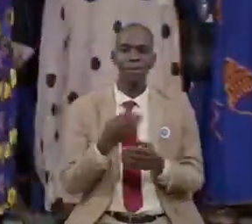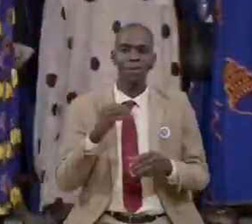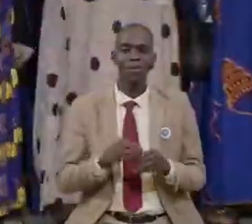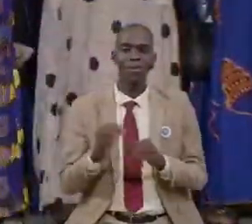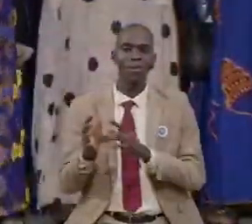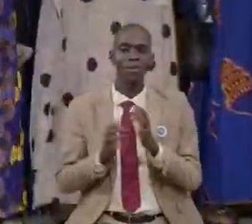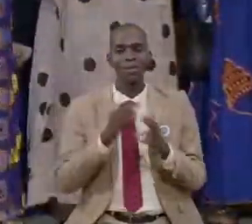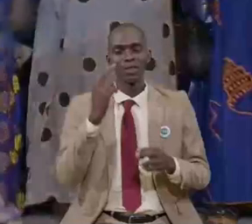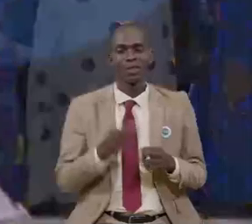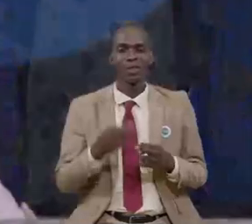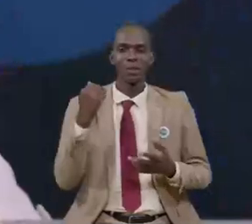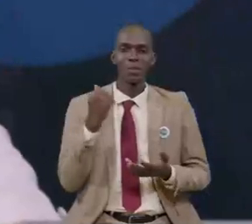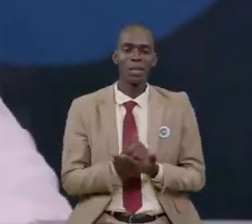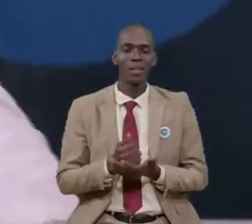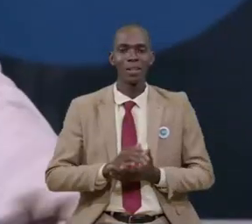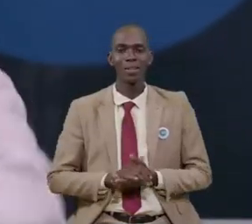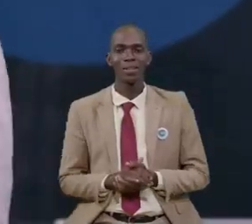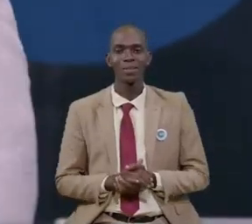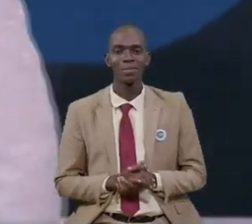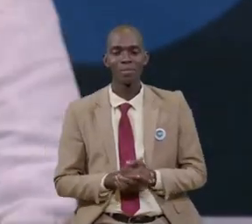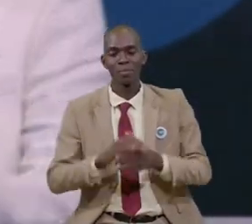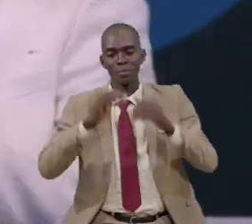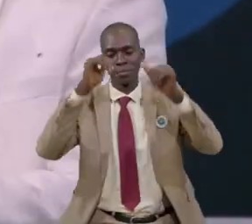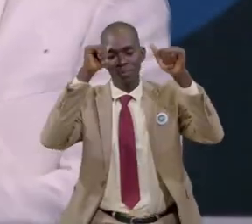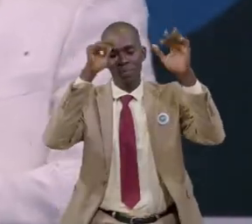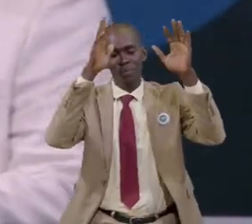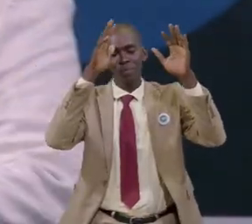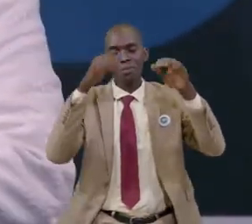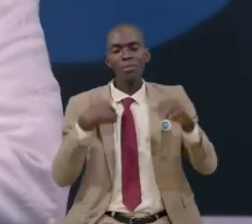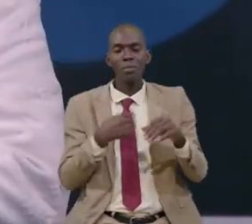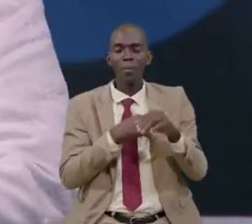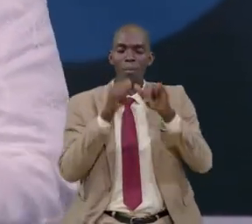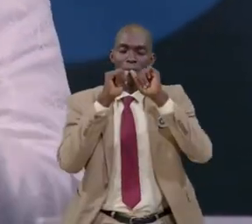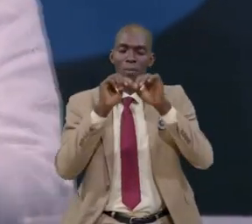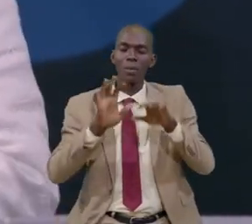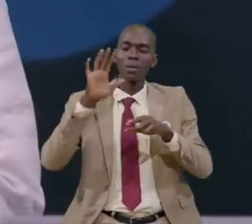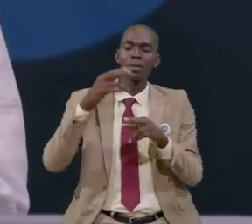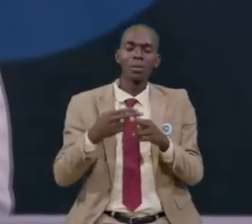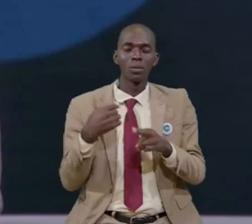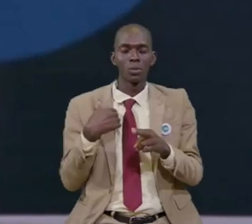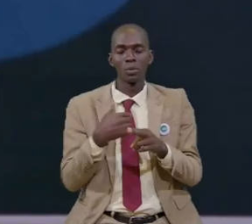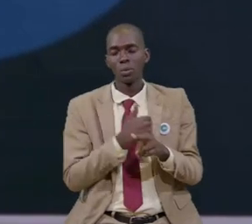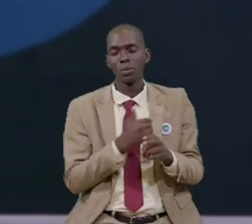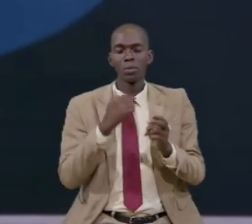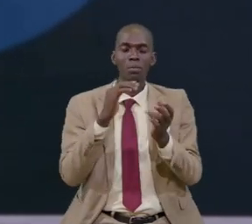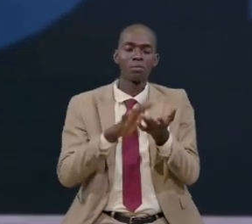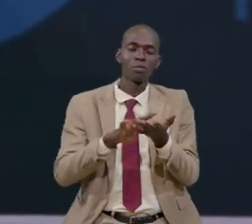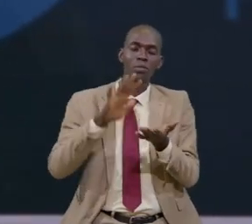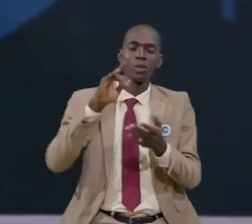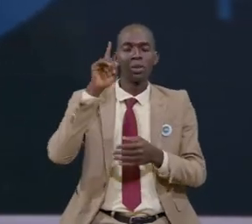Jésus-Christ. Père, nous bénissons ton nom, nous te glorifions. Tu es toujours là pour